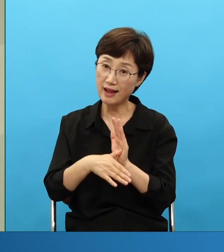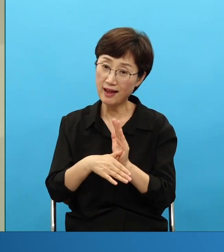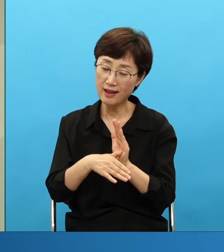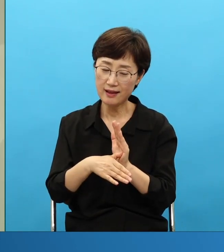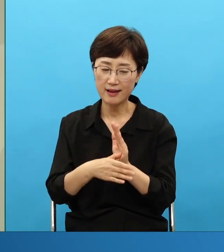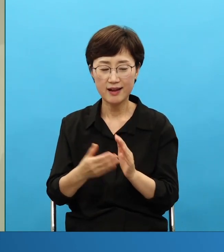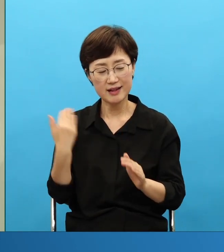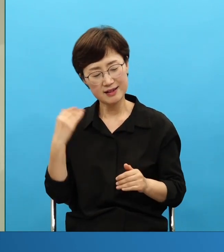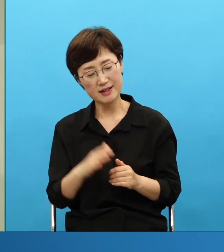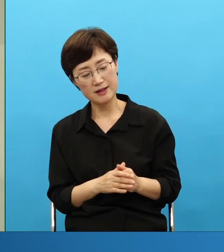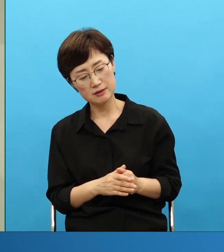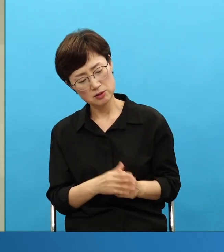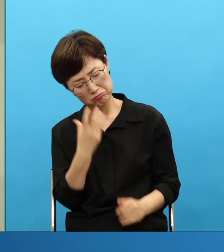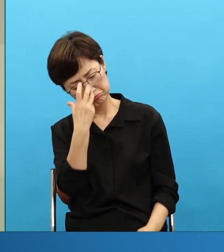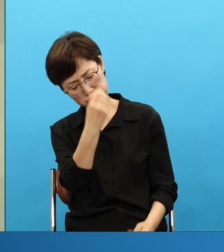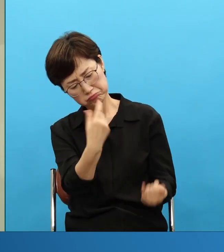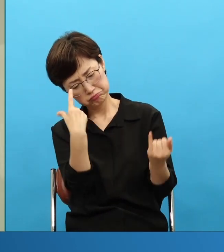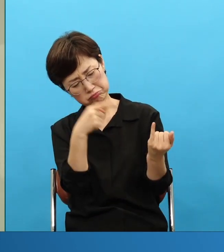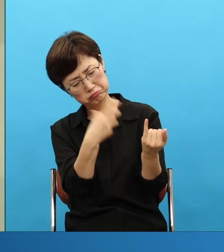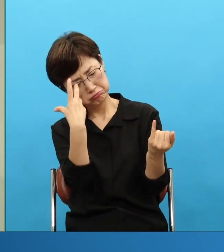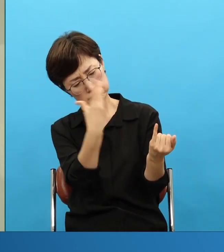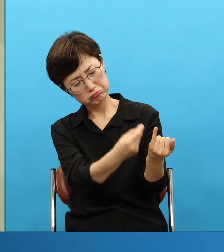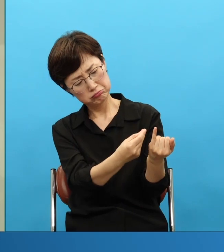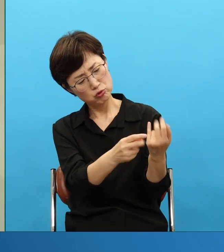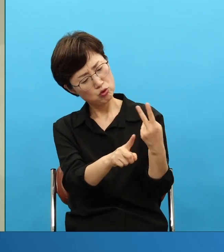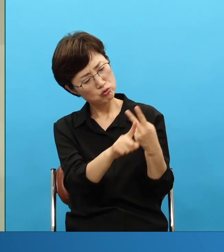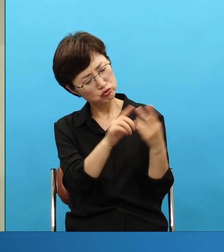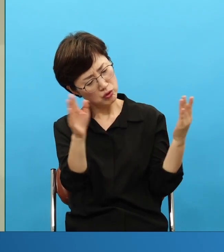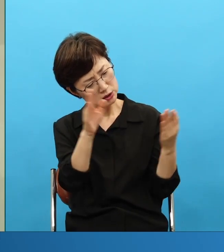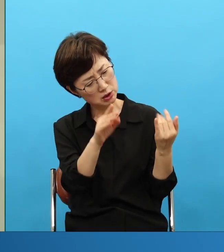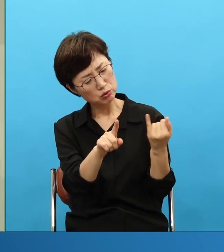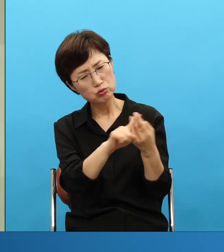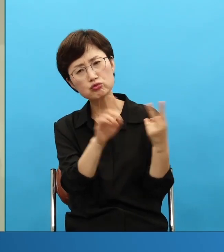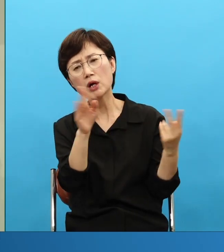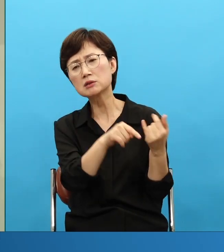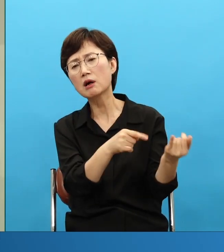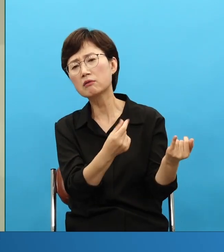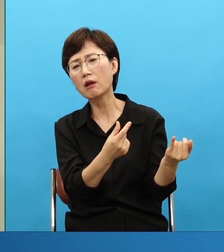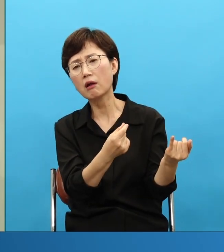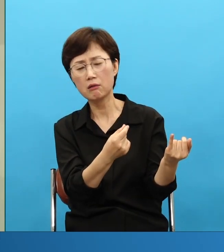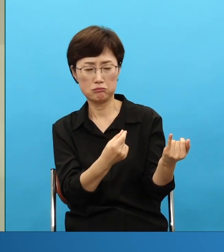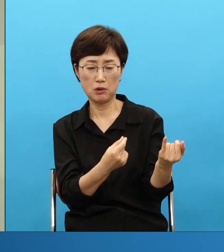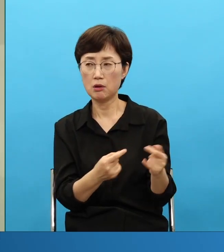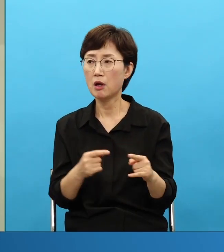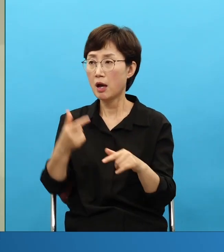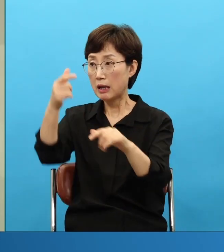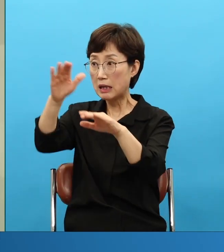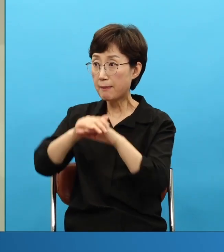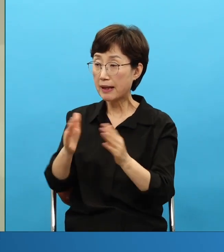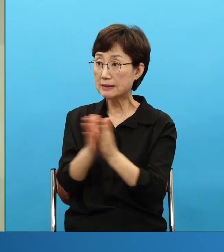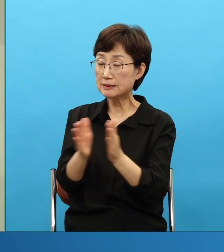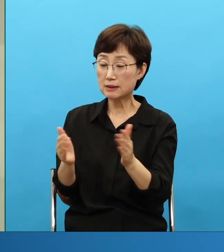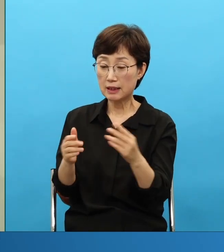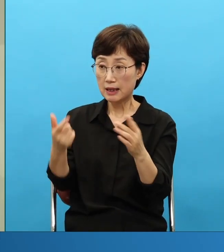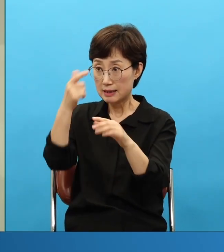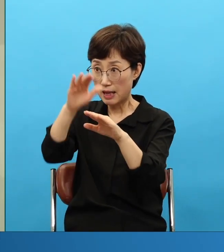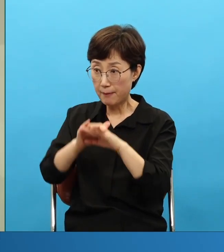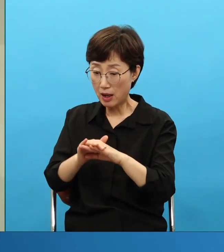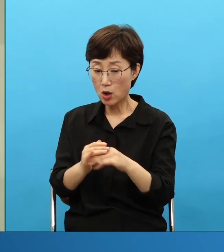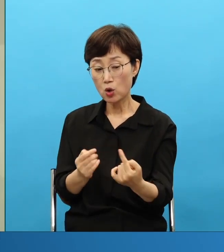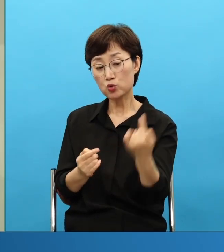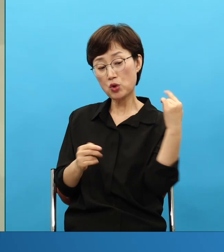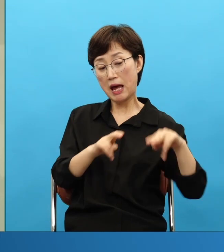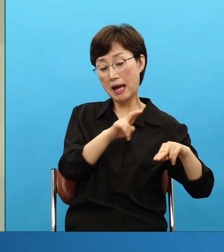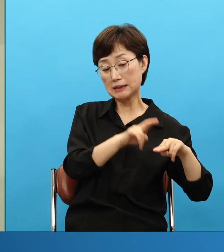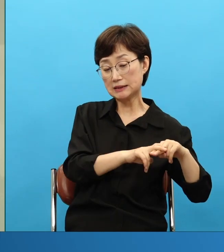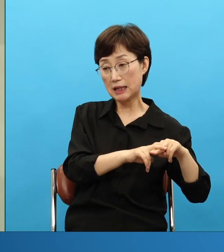여학생이 교회로 왔다가 앉아있다가 가고 이래요. then when I was an assistant pastor, there was this young girl, probably a junior high school student, who would